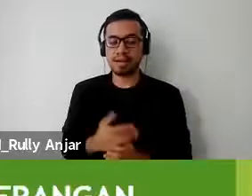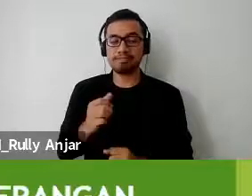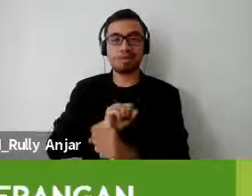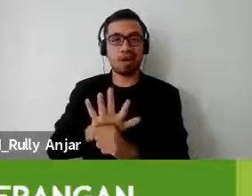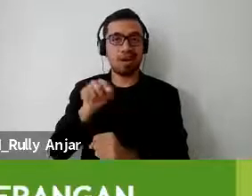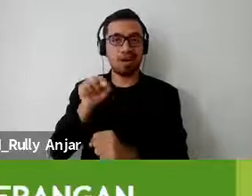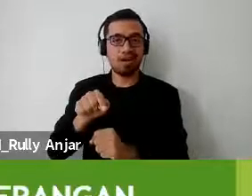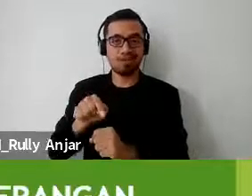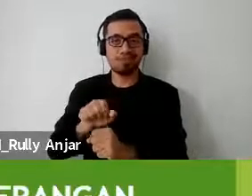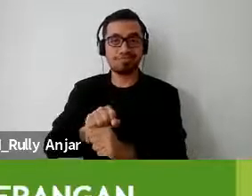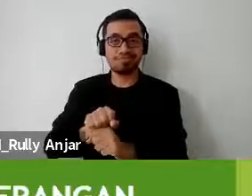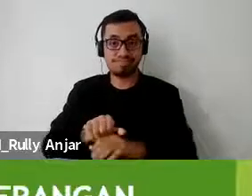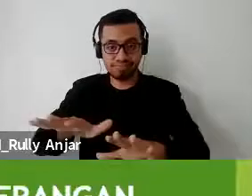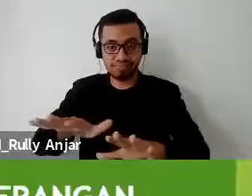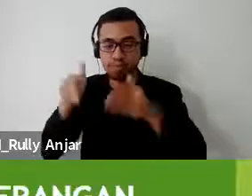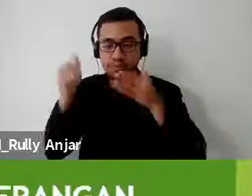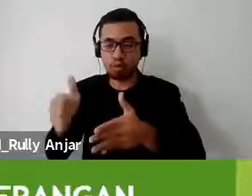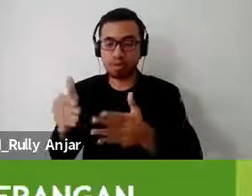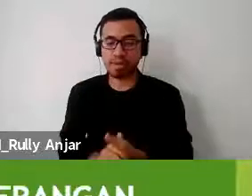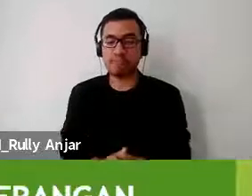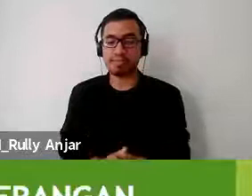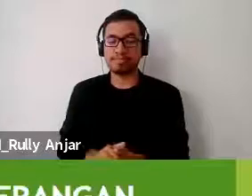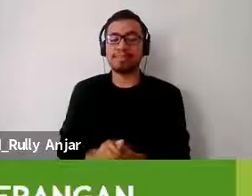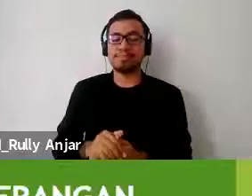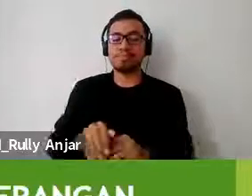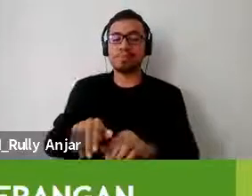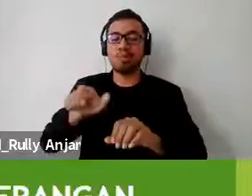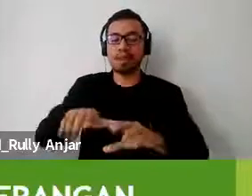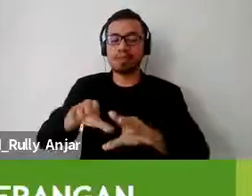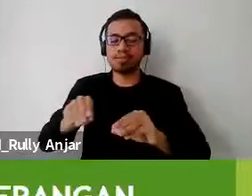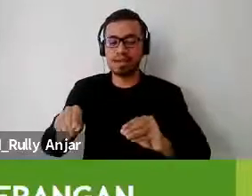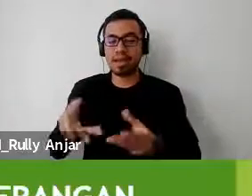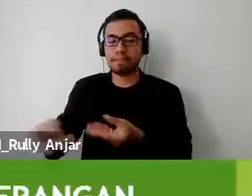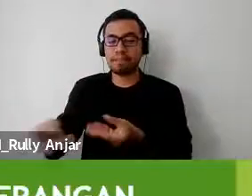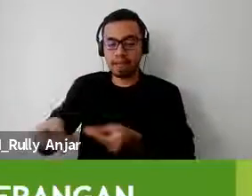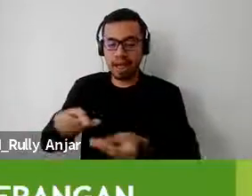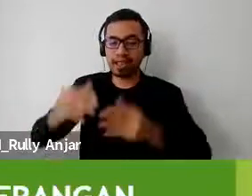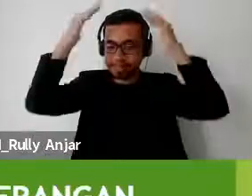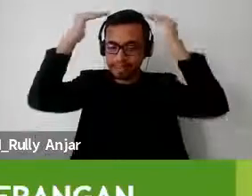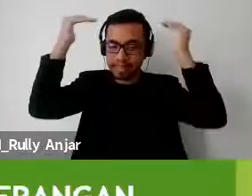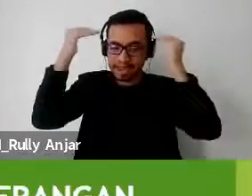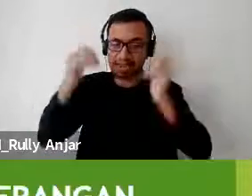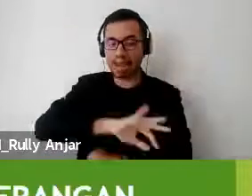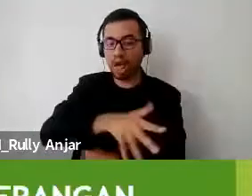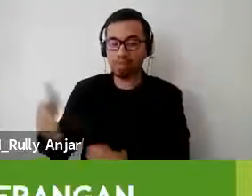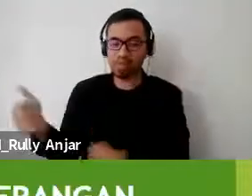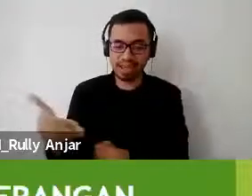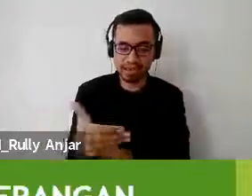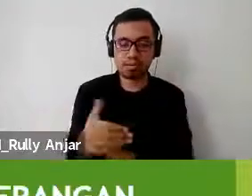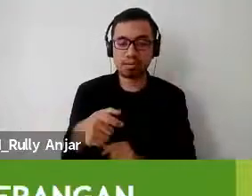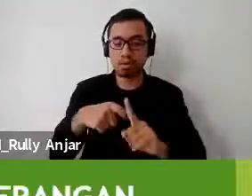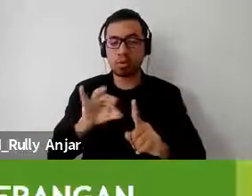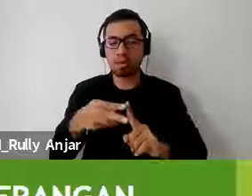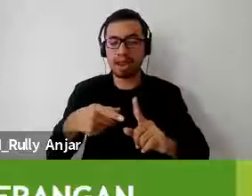perindak, pertanian, kelautan, perikanan, koperasi UMKM, dan pariwisata. Nah, perlu diketahui oleh Bapak-Ibu sekalian bahwa kita sudah mulai